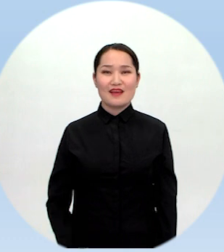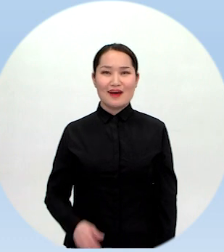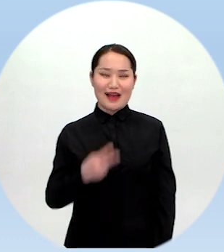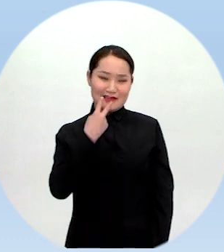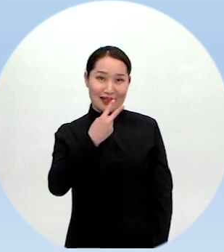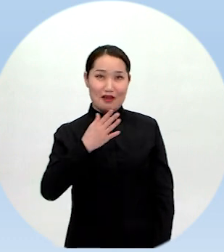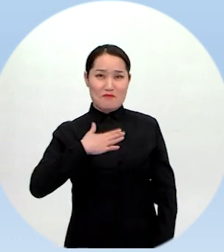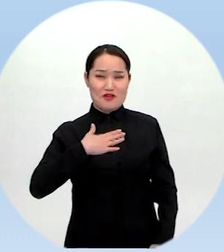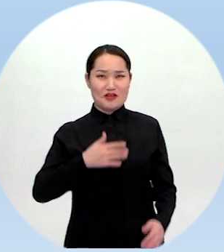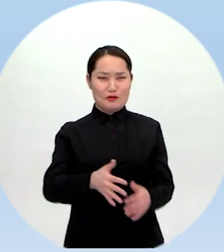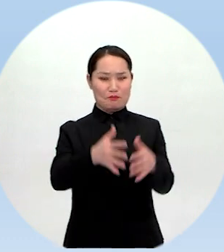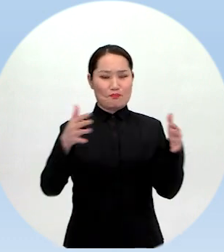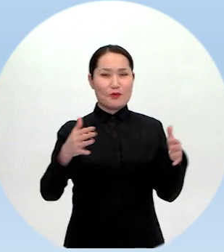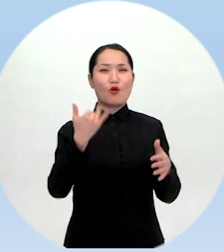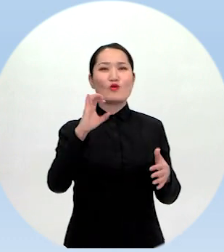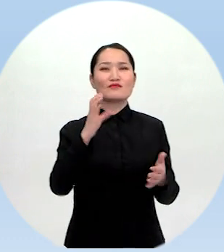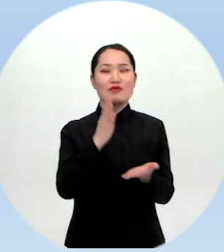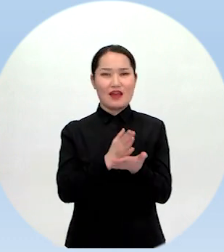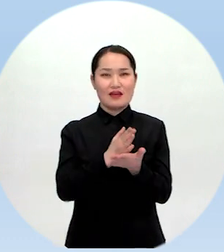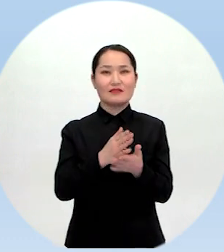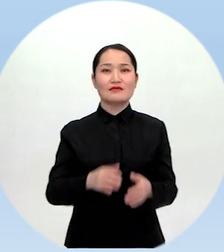Тэр минийх л их устай байсан байх шүү.